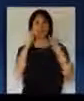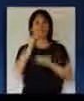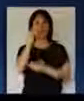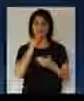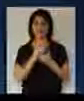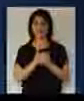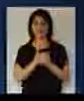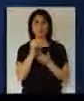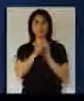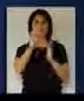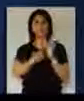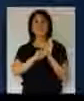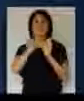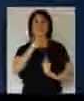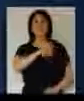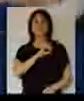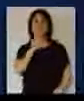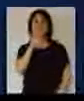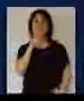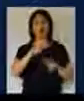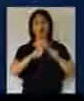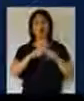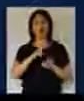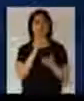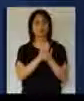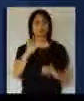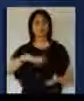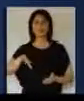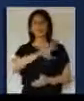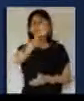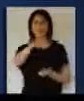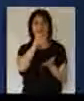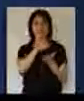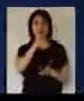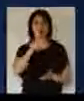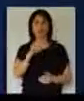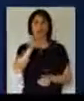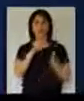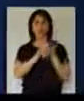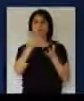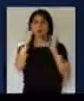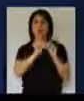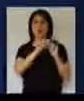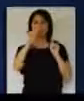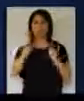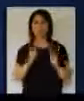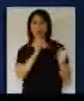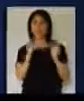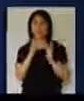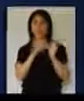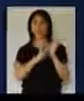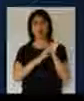либерализации визового режима с Евросоюзом. Безвизовым режимом смогут воспользоваться все граждане Грузии, имеющие